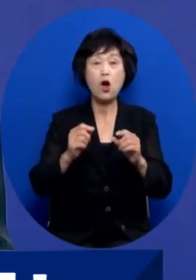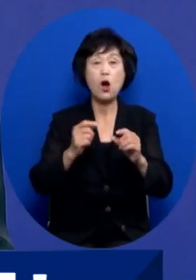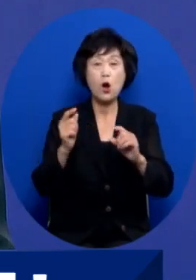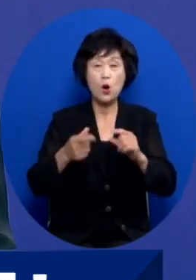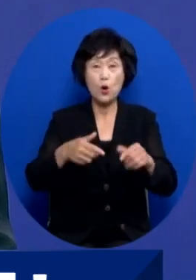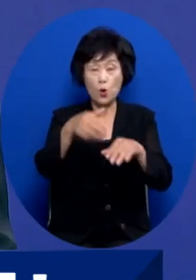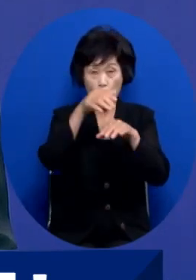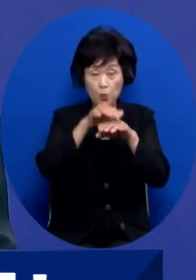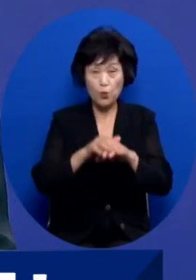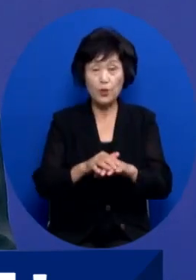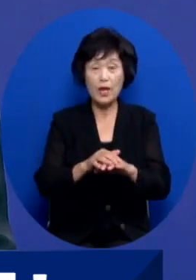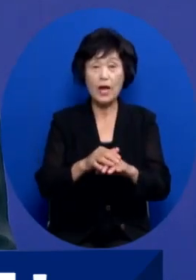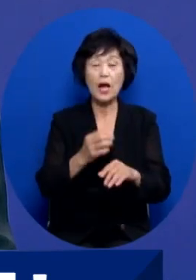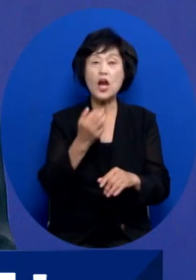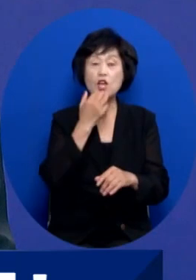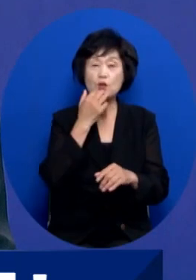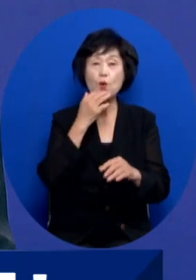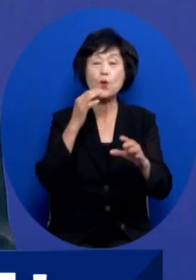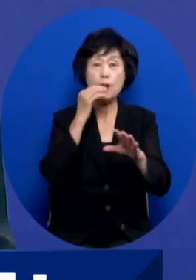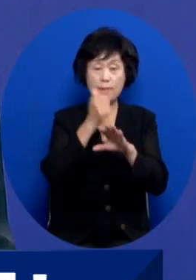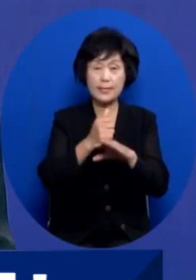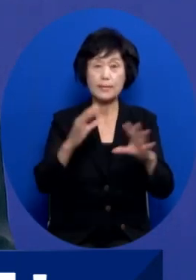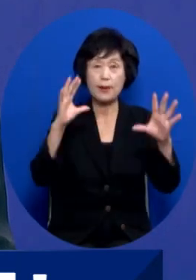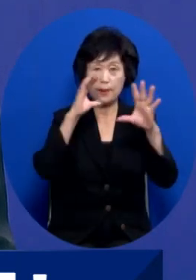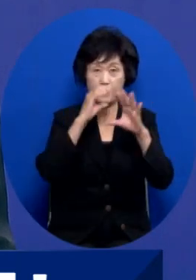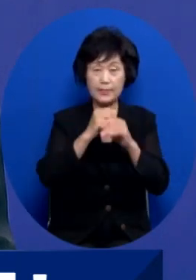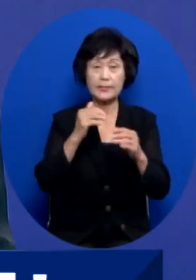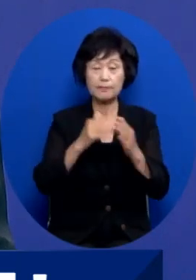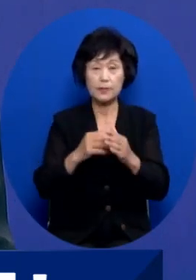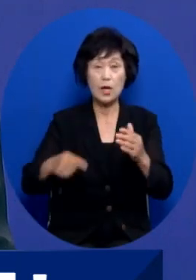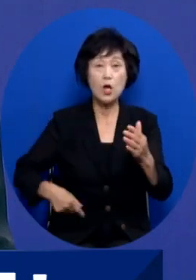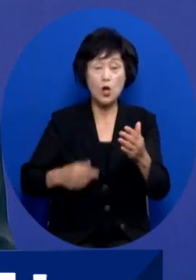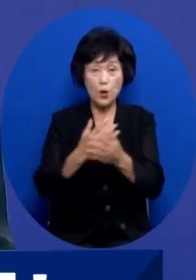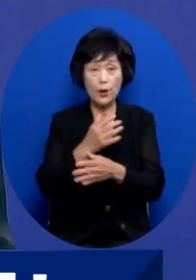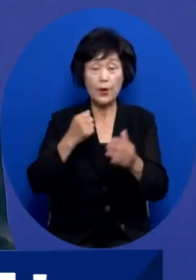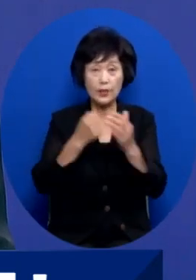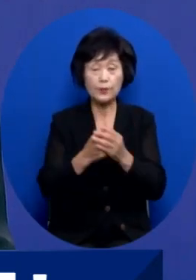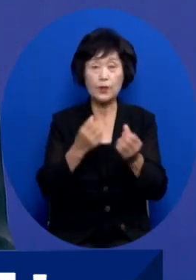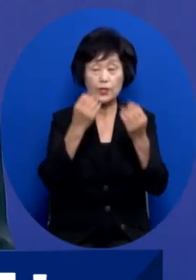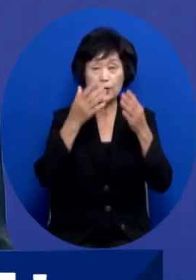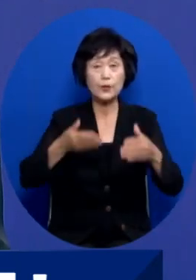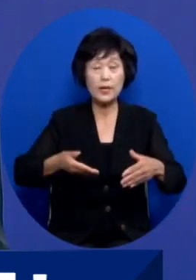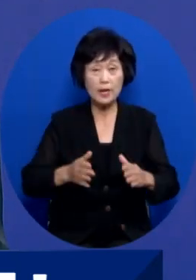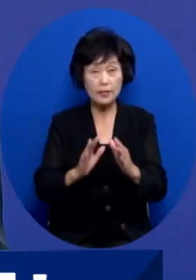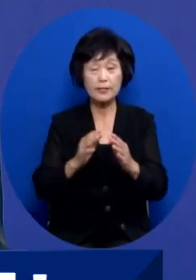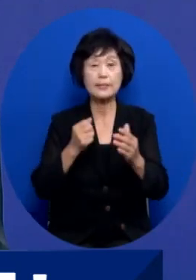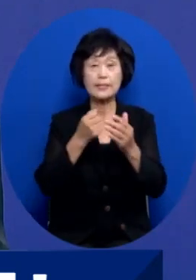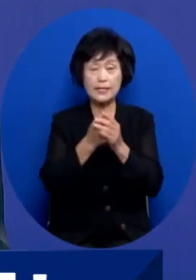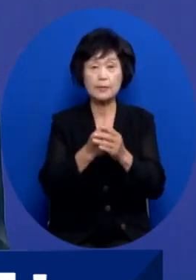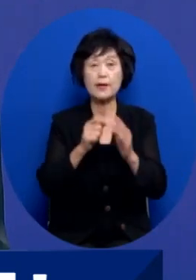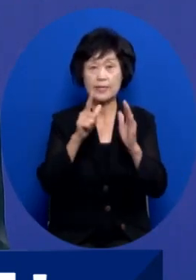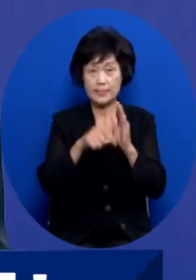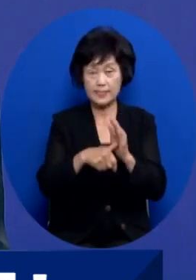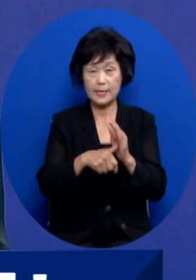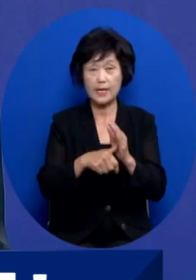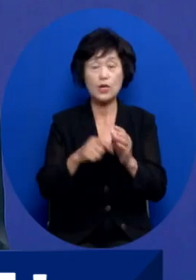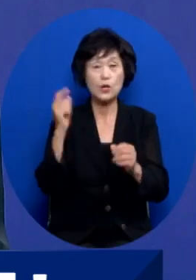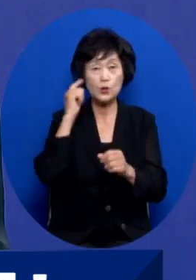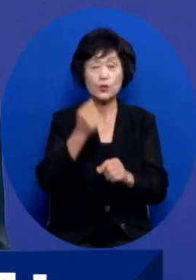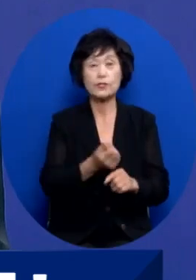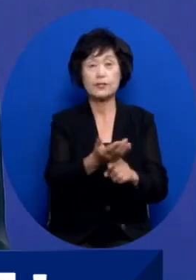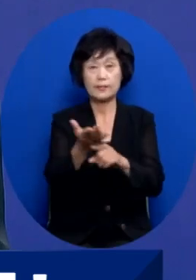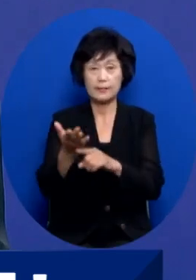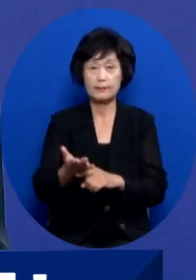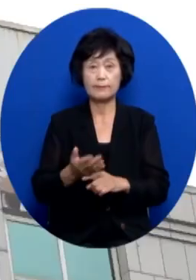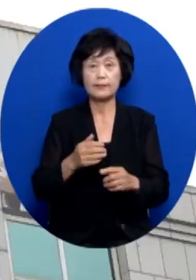막을 내렸습니다. 목회자부터 성도들까지 회개와 결단으로 새롭게 거듭날 것을 다짐하는 자리였는데요. 김인혜 기자가